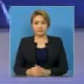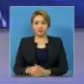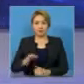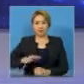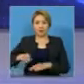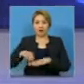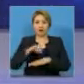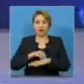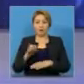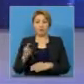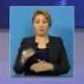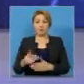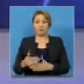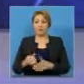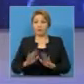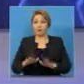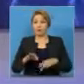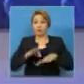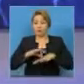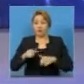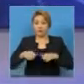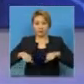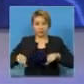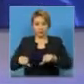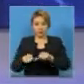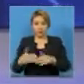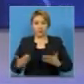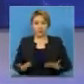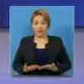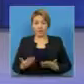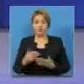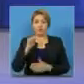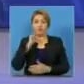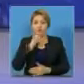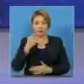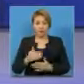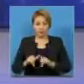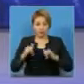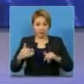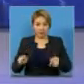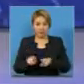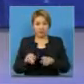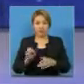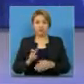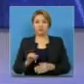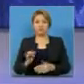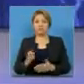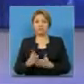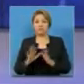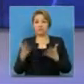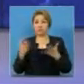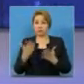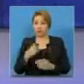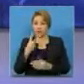Облыс әкімі Оңдасын Оразалиннің төрағалығымен өткен аппарат жиынында өңірдің әлеуметтік-экономикалық дамуы мен санитарлық-эпидемиологиялық